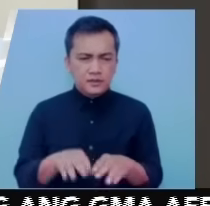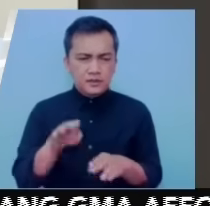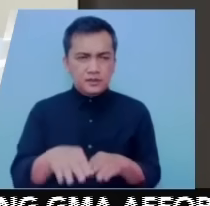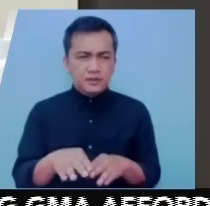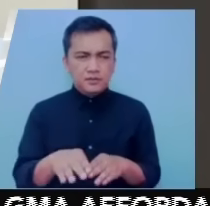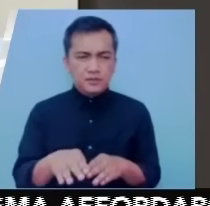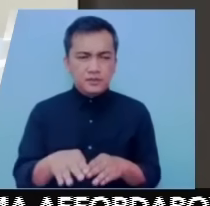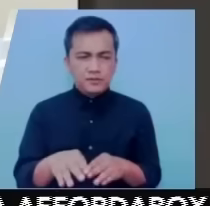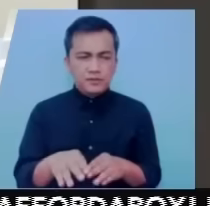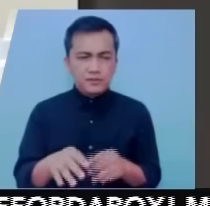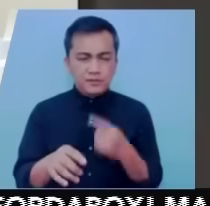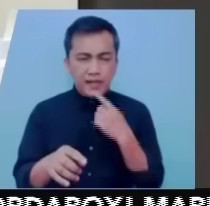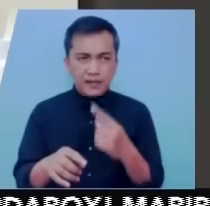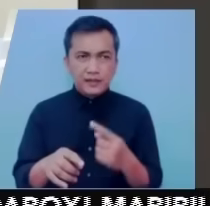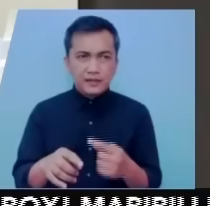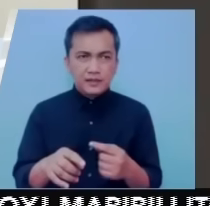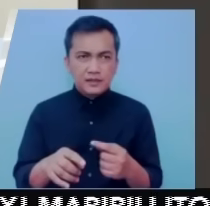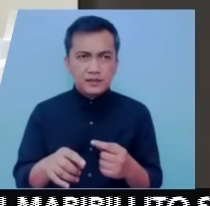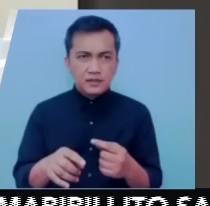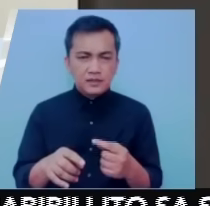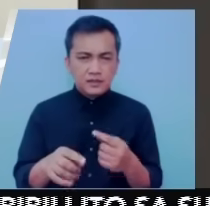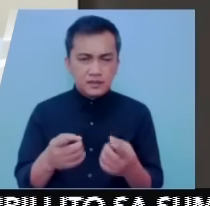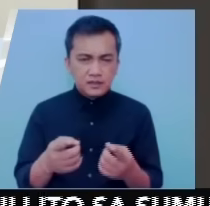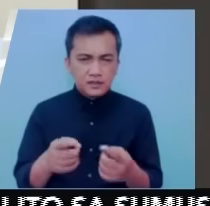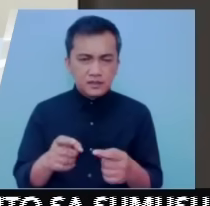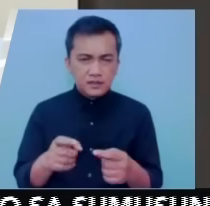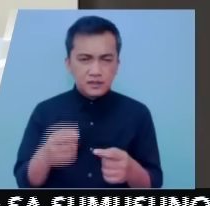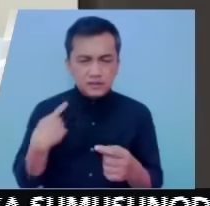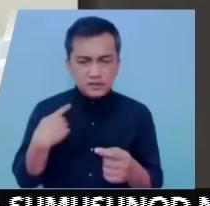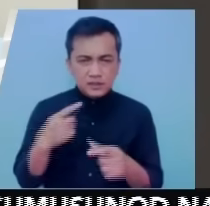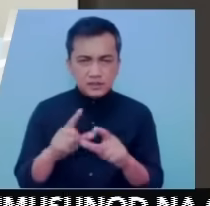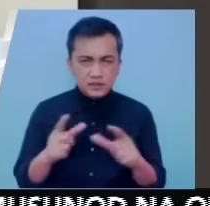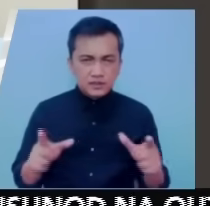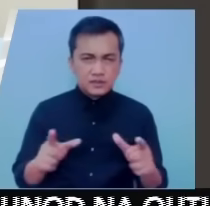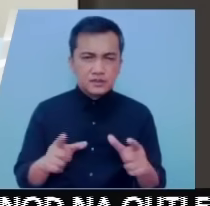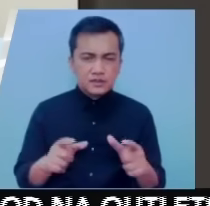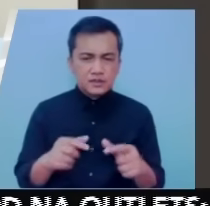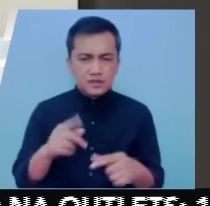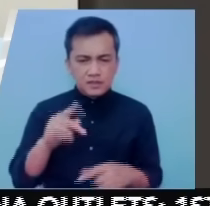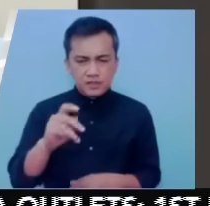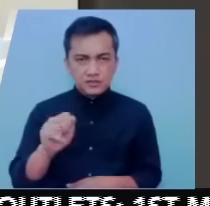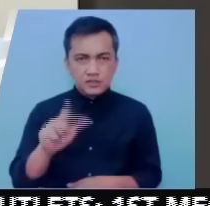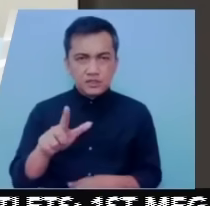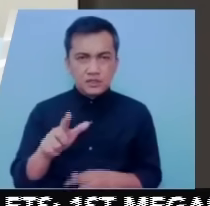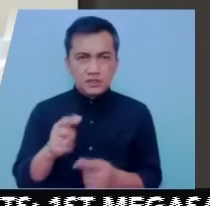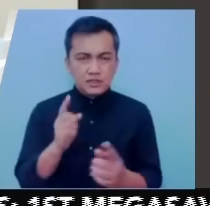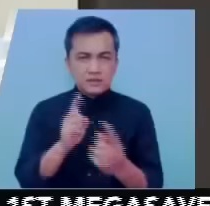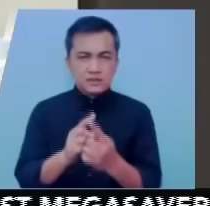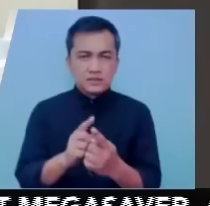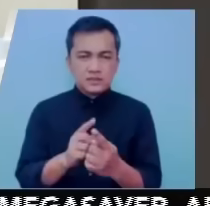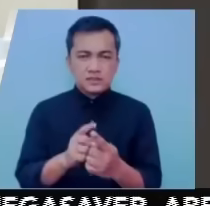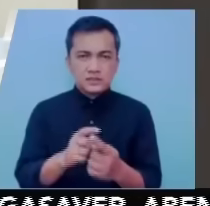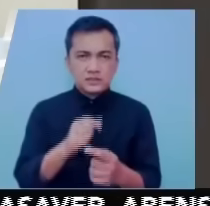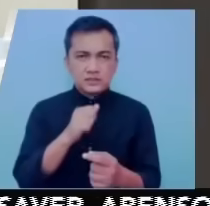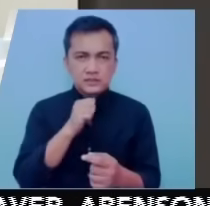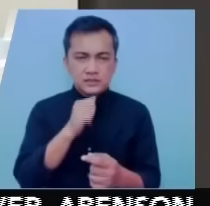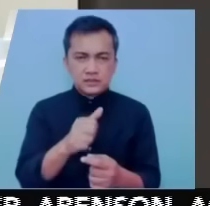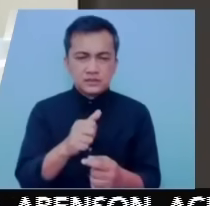language nga lang din eh it's just it's just language and pastoral approach it does not